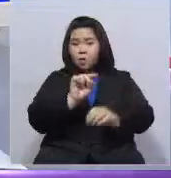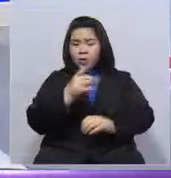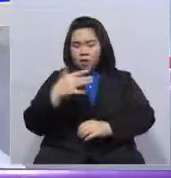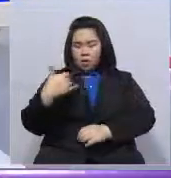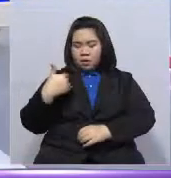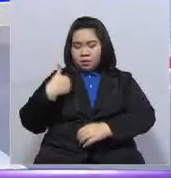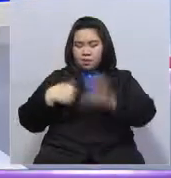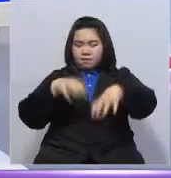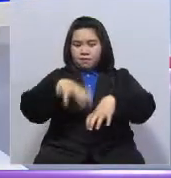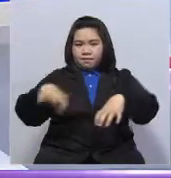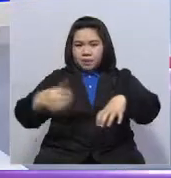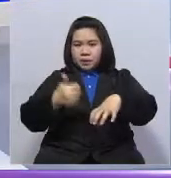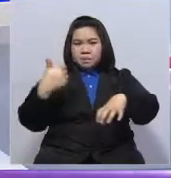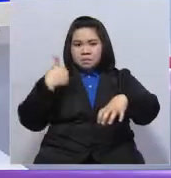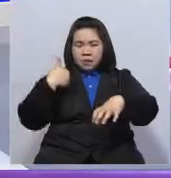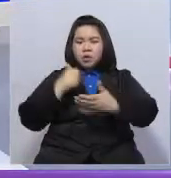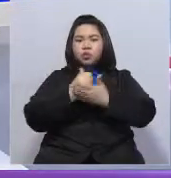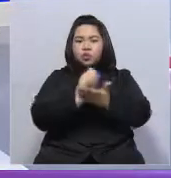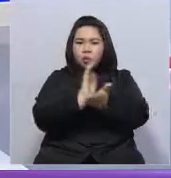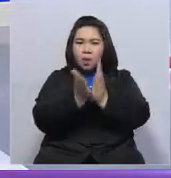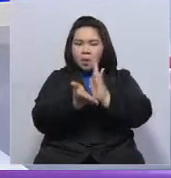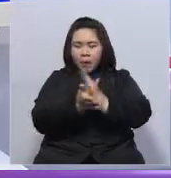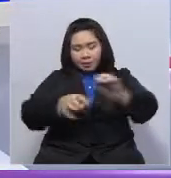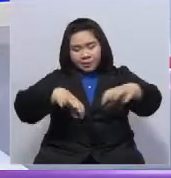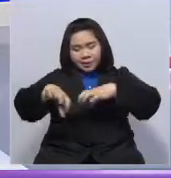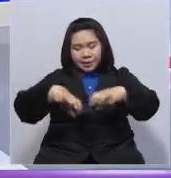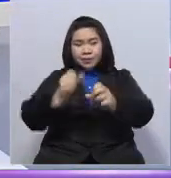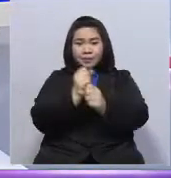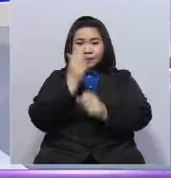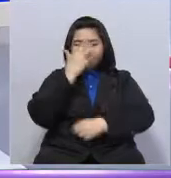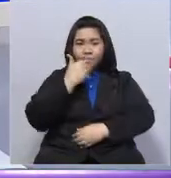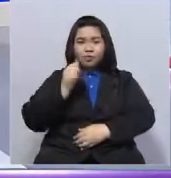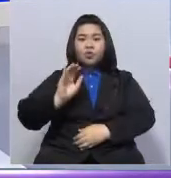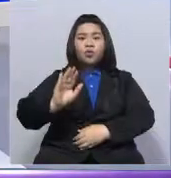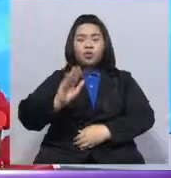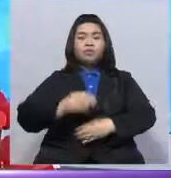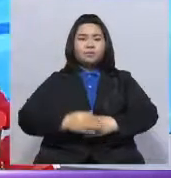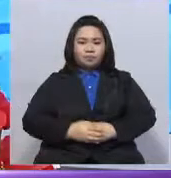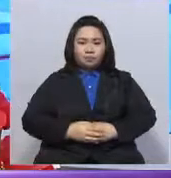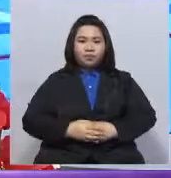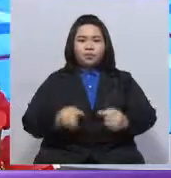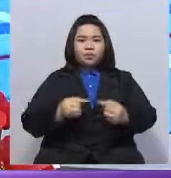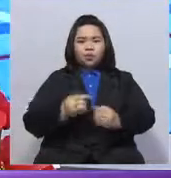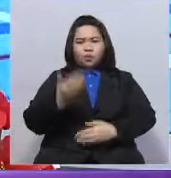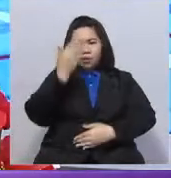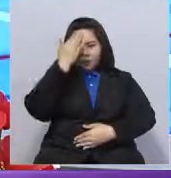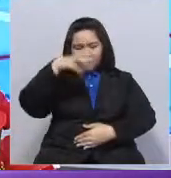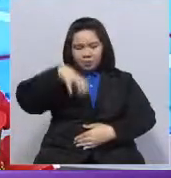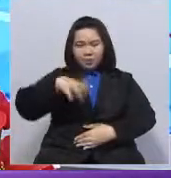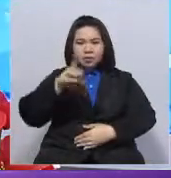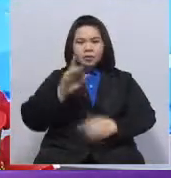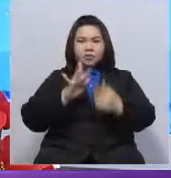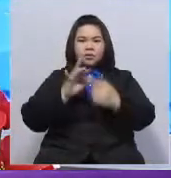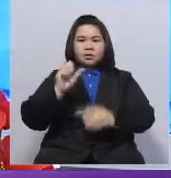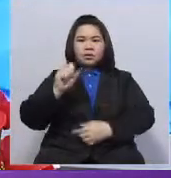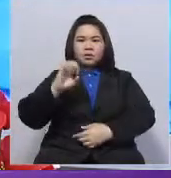และทุกภาคส่วนได้ประสานกำลังการปรับภูมิทัศน์จัดเตรียมสถานที่จัดงานอุ่นไอรักคลายความหนาวที่บริเวณพระลานพระราชวังดุสิตโด